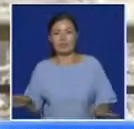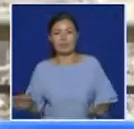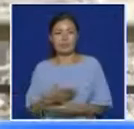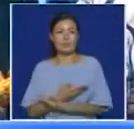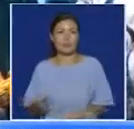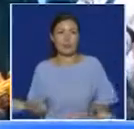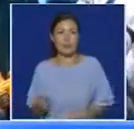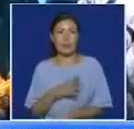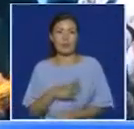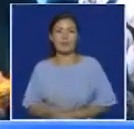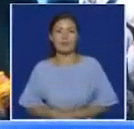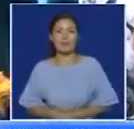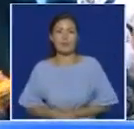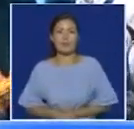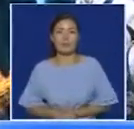күмбірлетті.